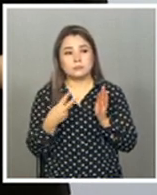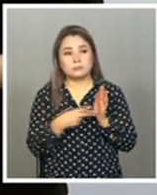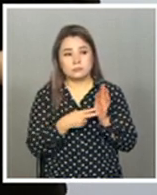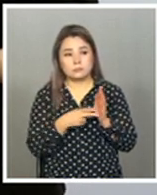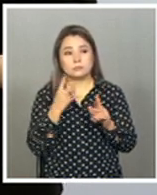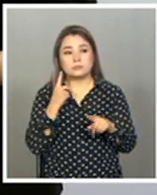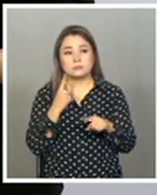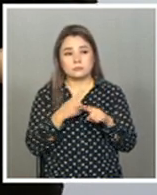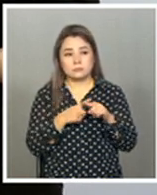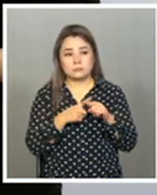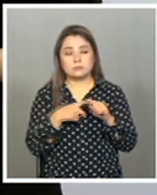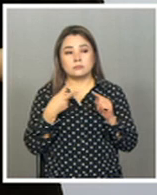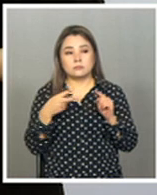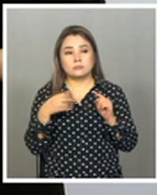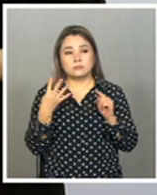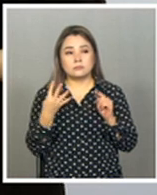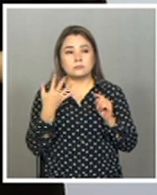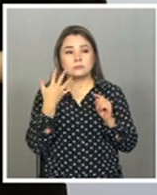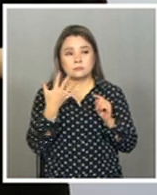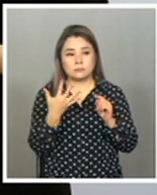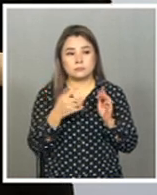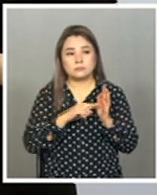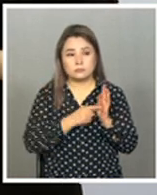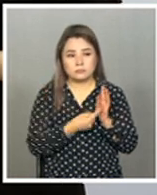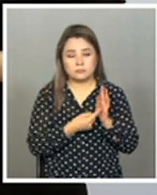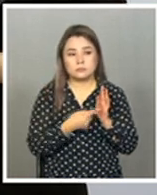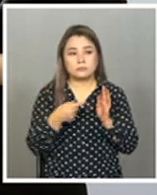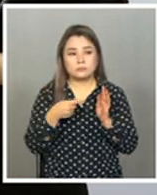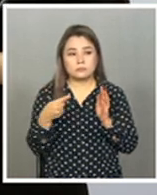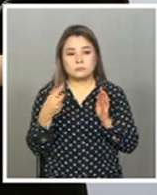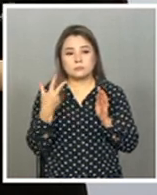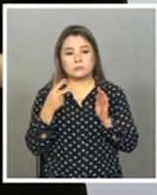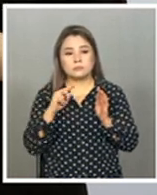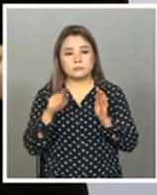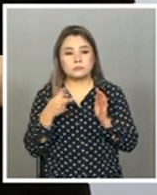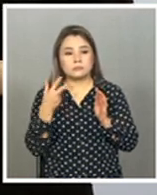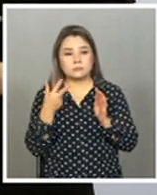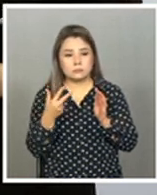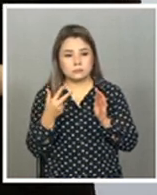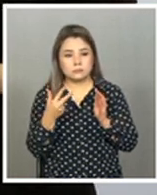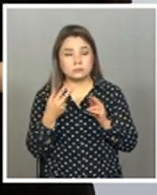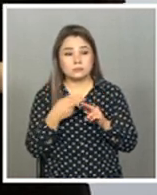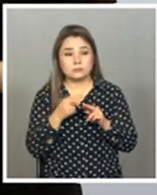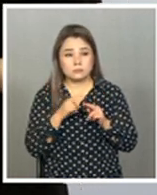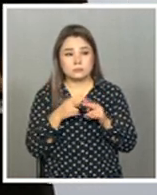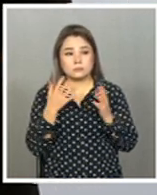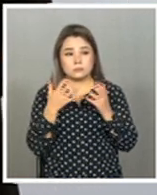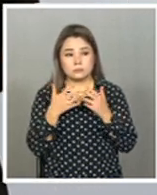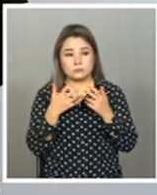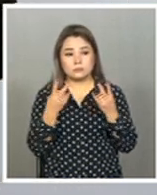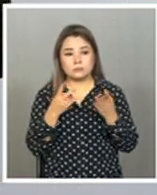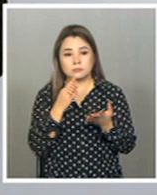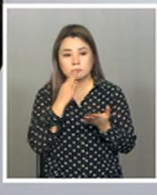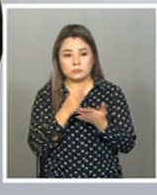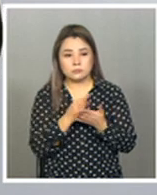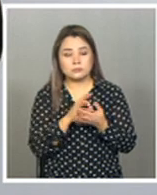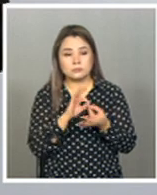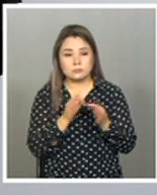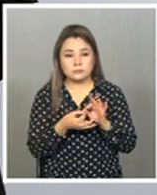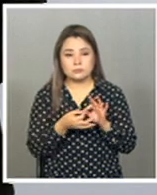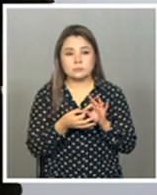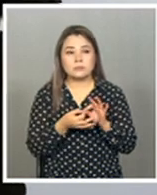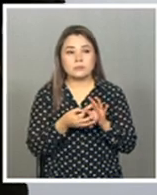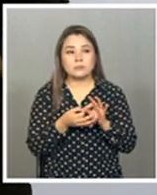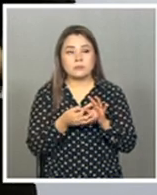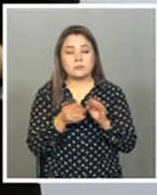2.17 қосу 24.5 көбейту минус 3.13. Бұл өрнектен не байқадыңыздар? Яғни